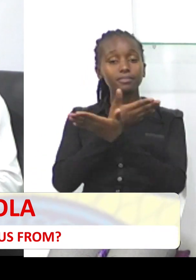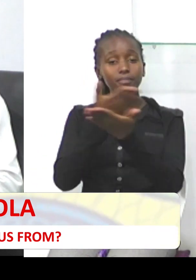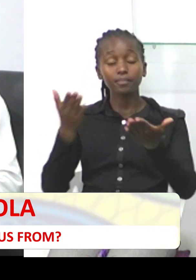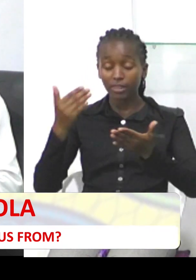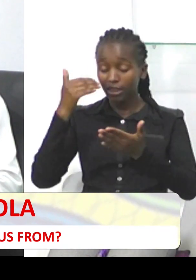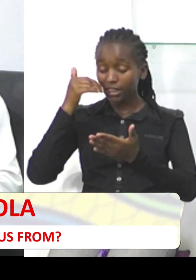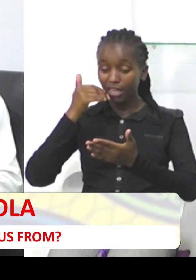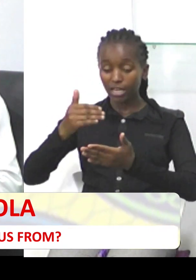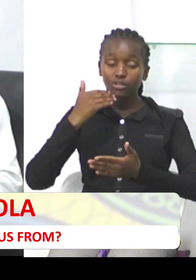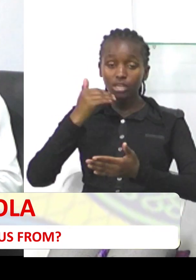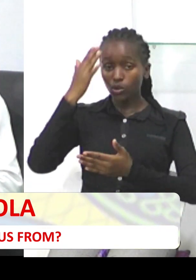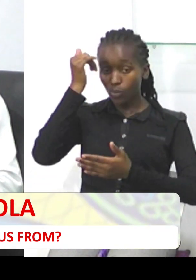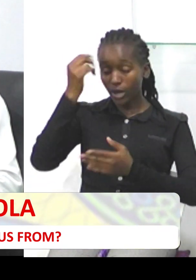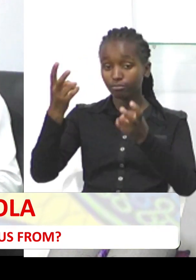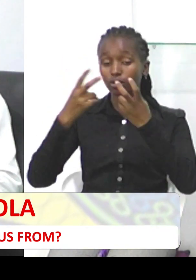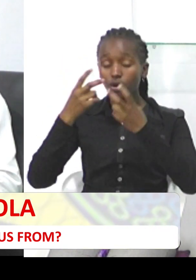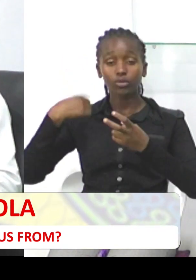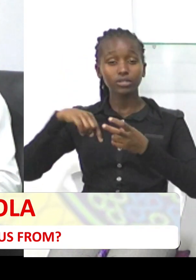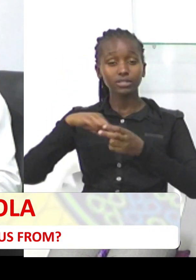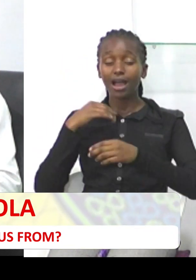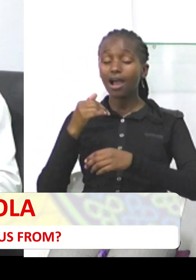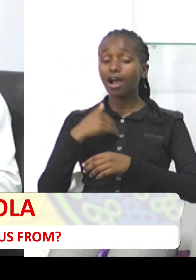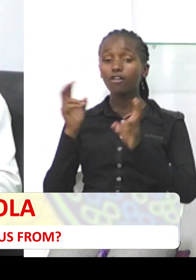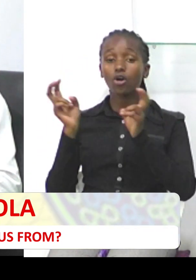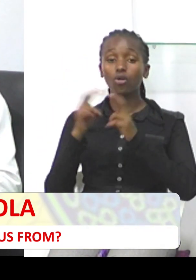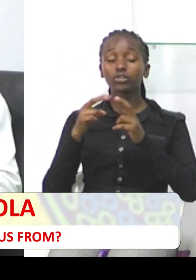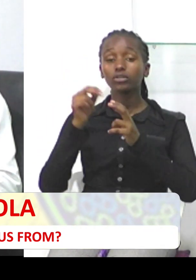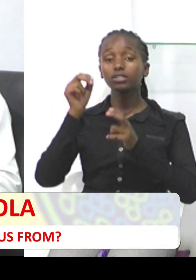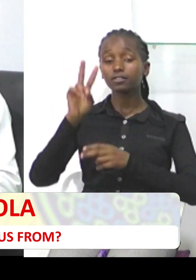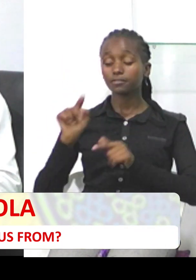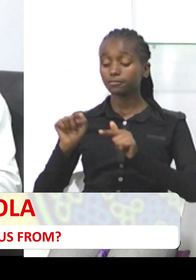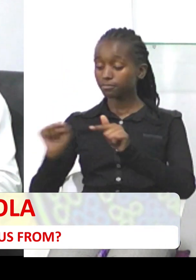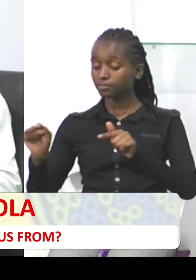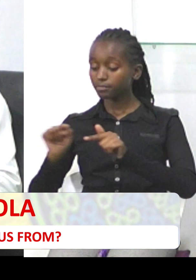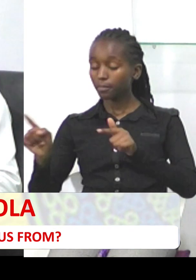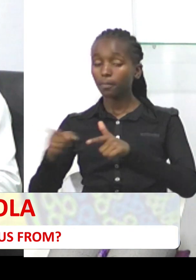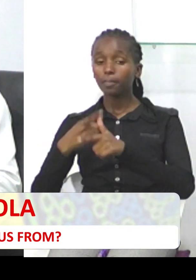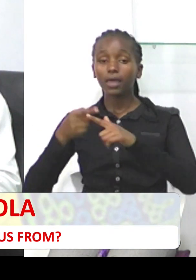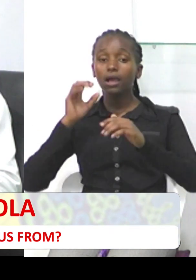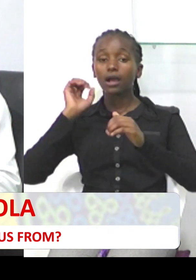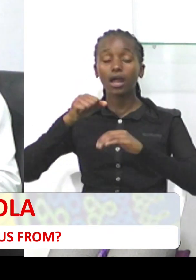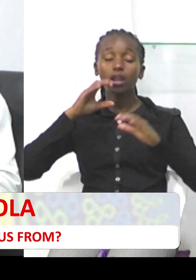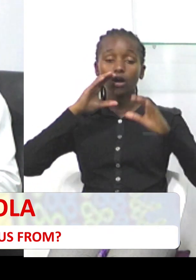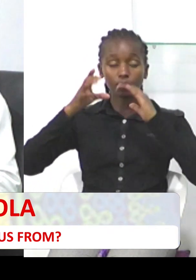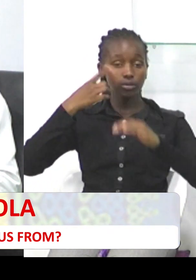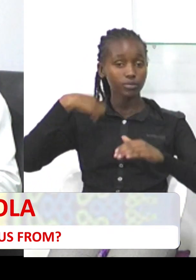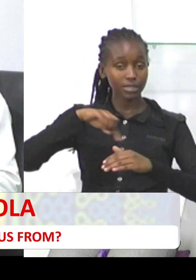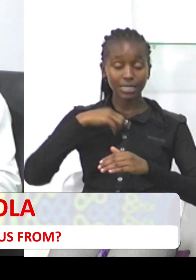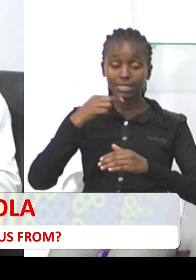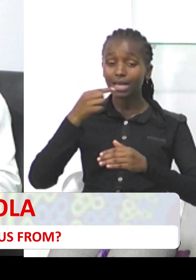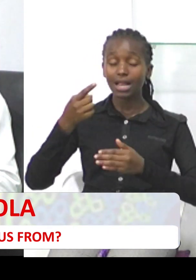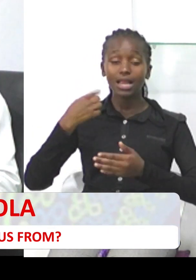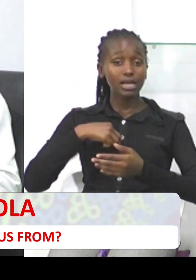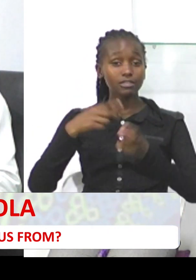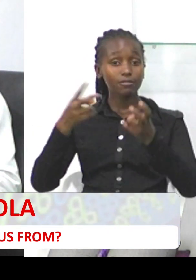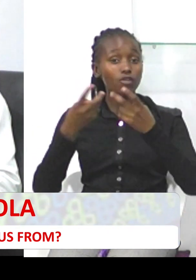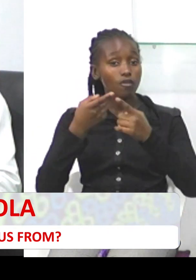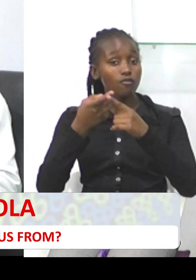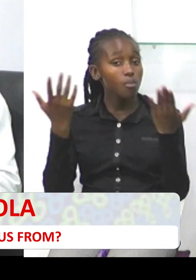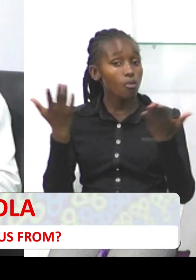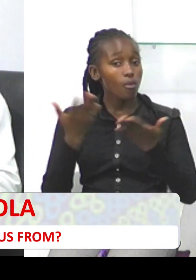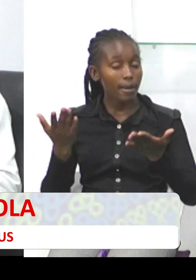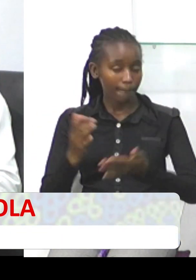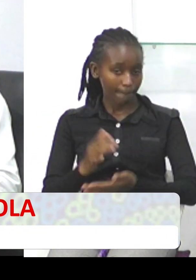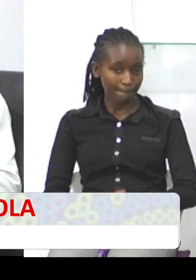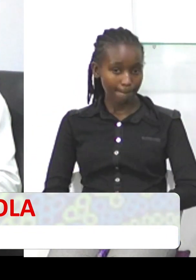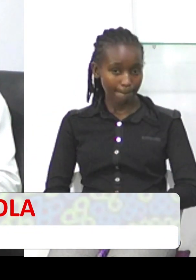Kile utafanya tu chukua namba zetu ziko hapo kwenye runinga yako unawasiliana nasi utuambie unatutazama ukiwa